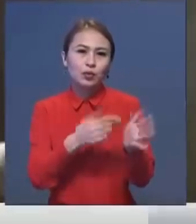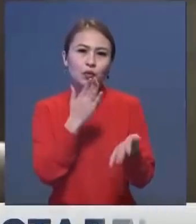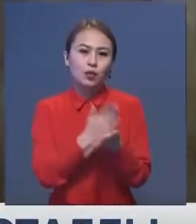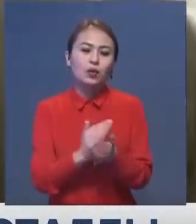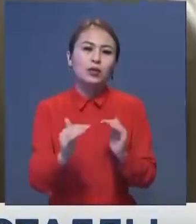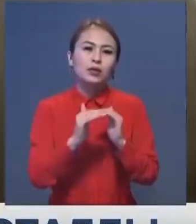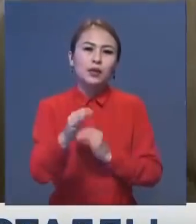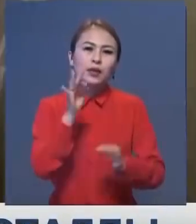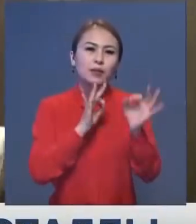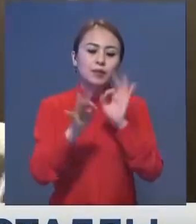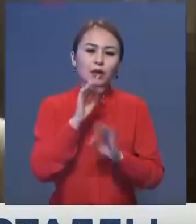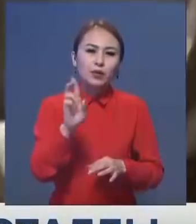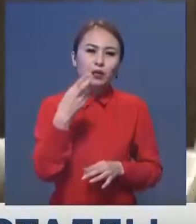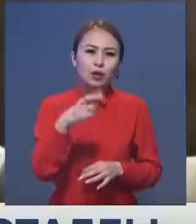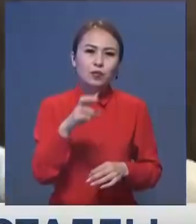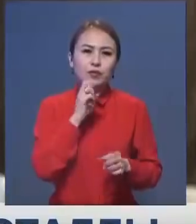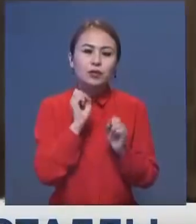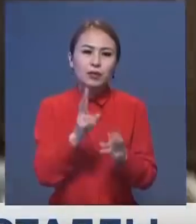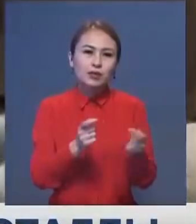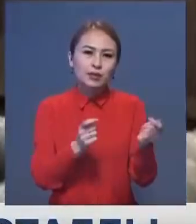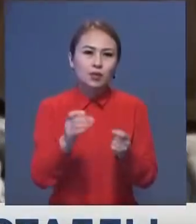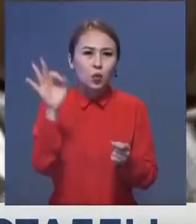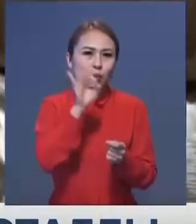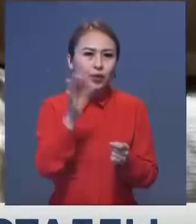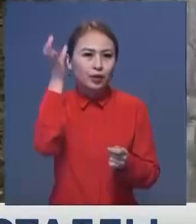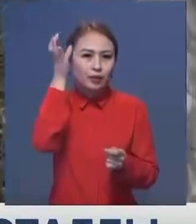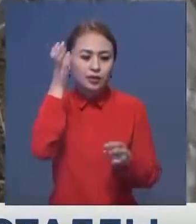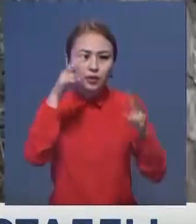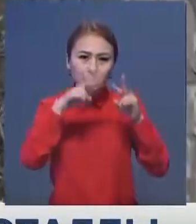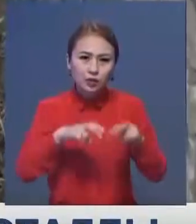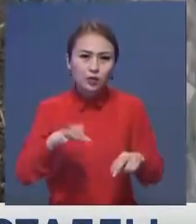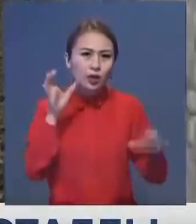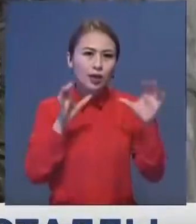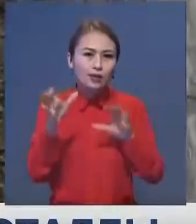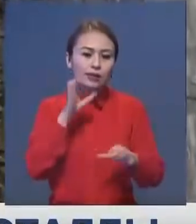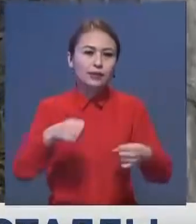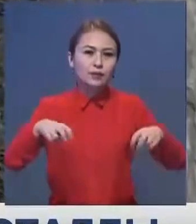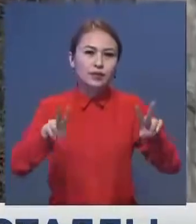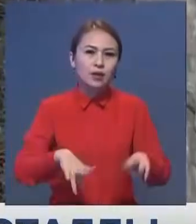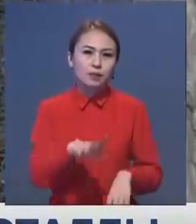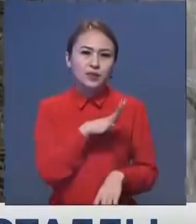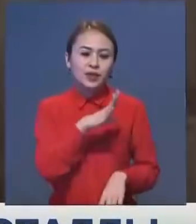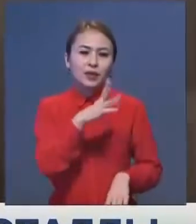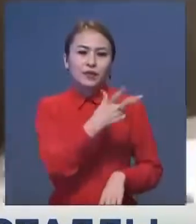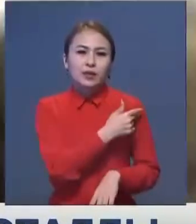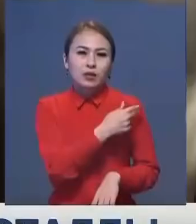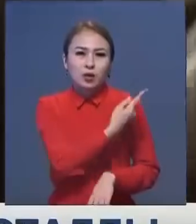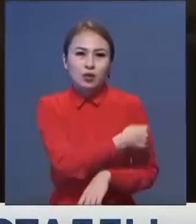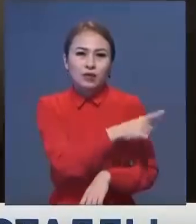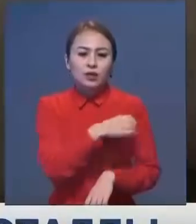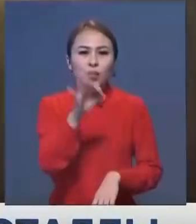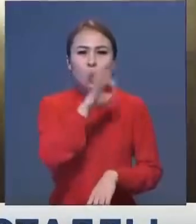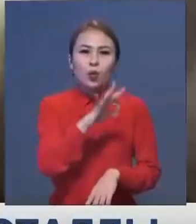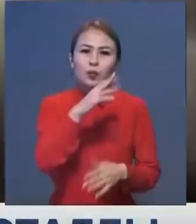отыр. Отандық дәр-дәрмек биологиялық қауіпсіздік мәселелері жөніндегі ғылыми зерттеу институтында әзірленген. Ветеринарлардың